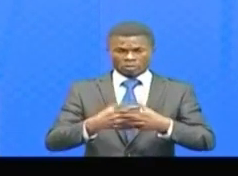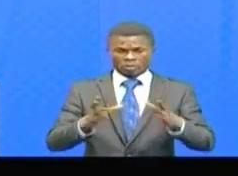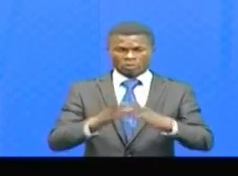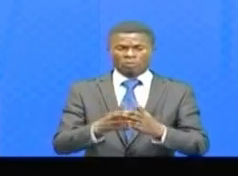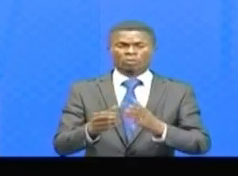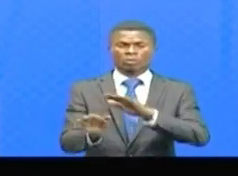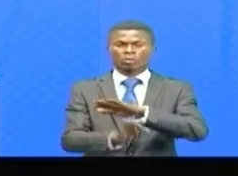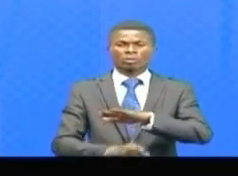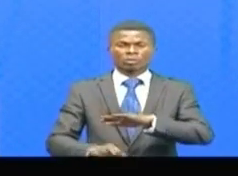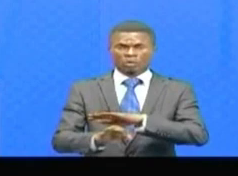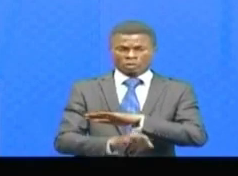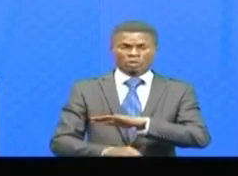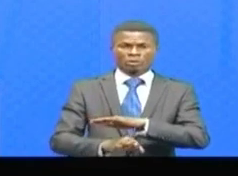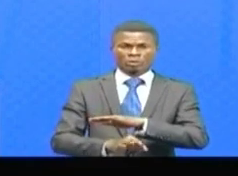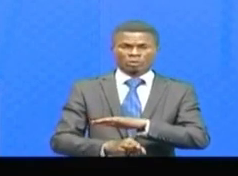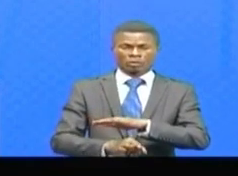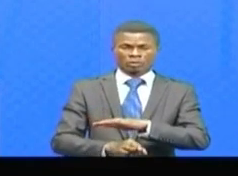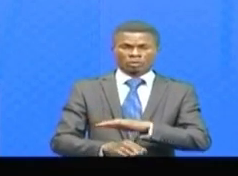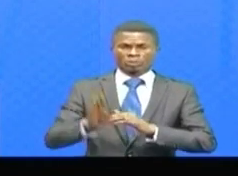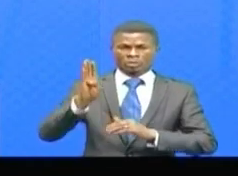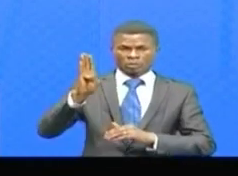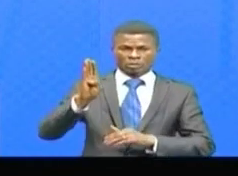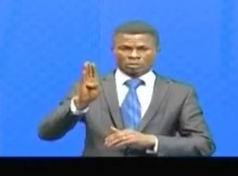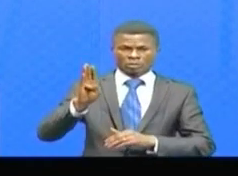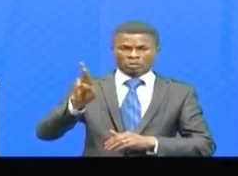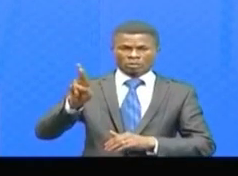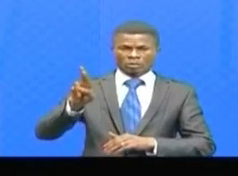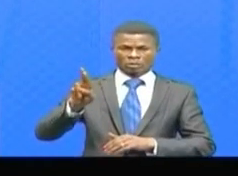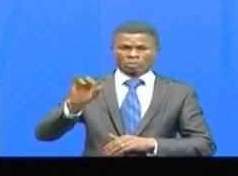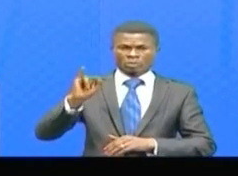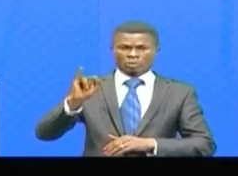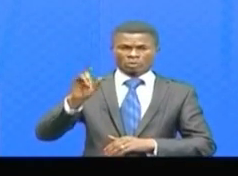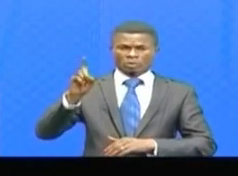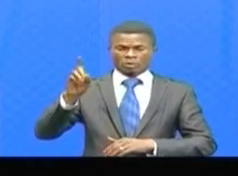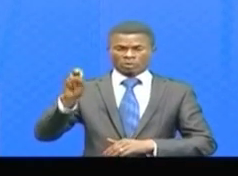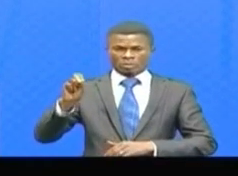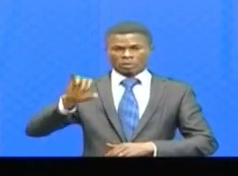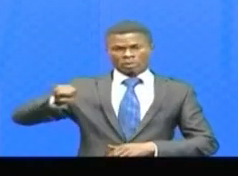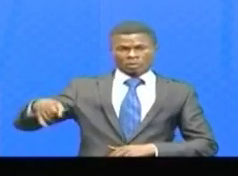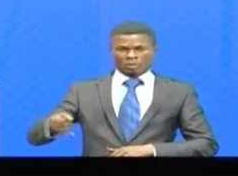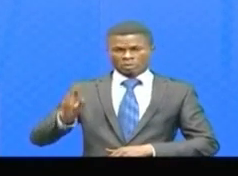fondation BRIDGEN. Il a indiqué que